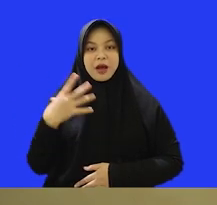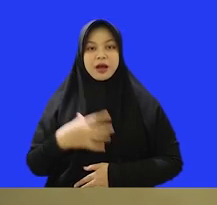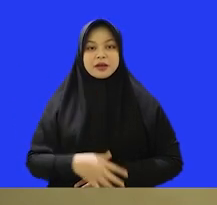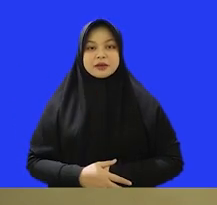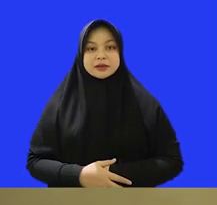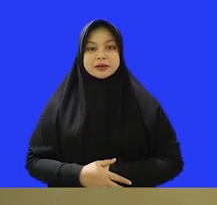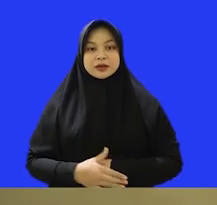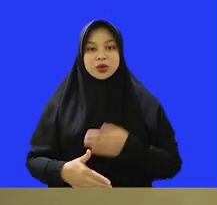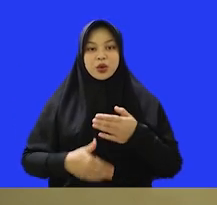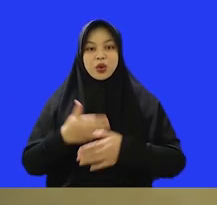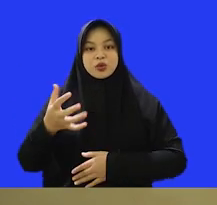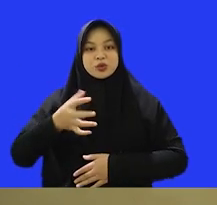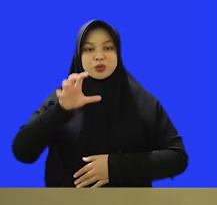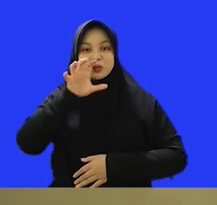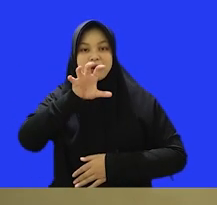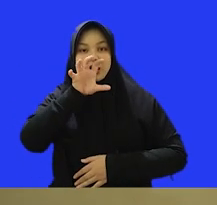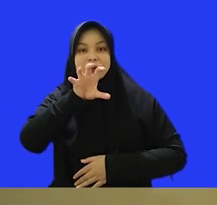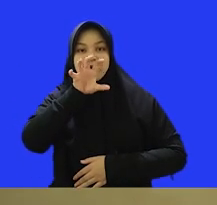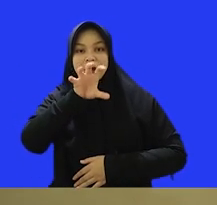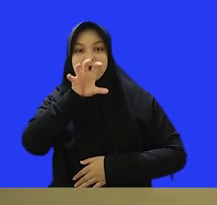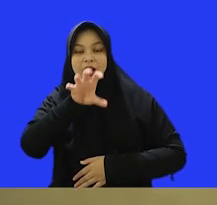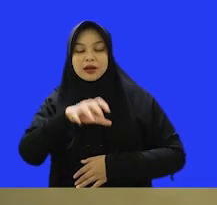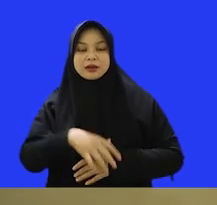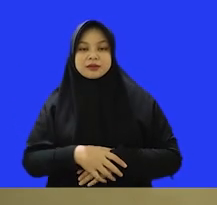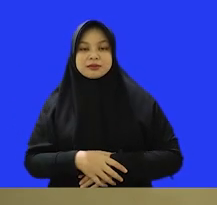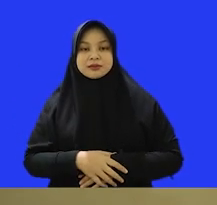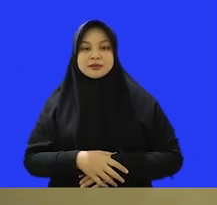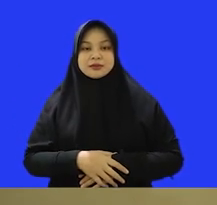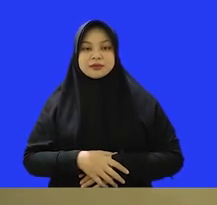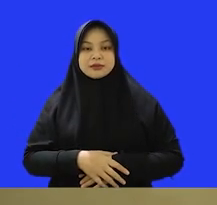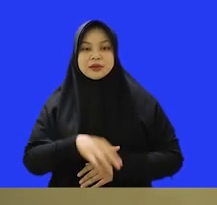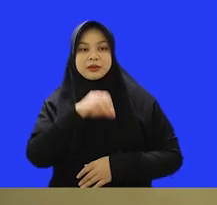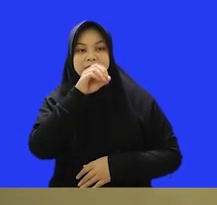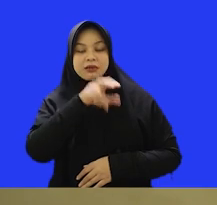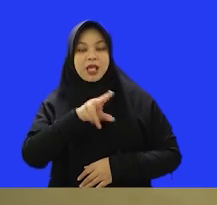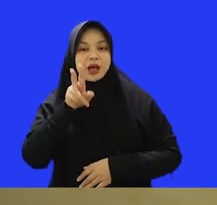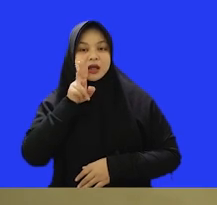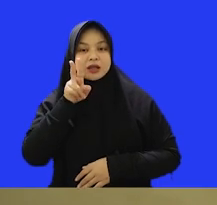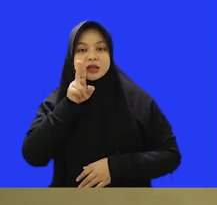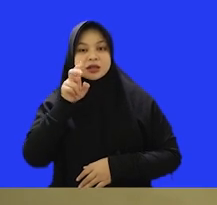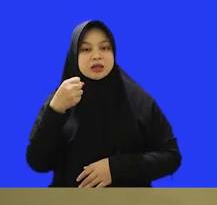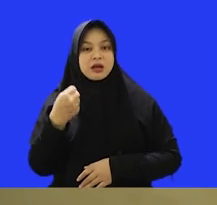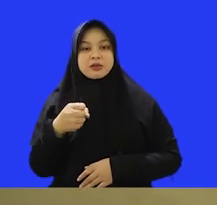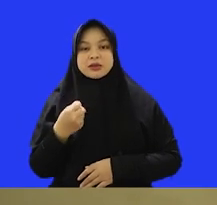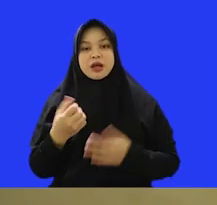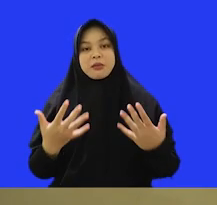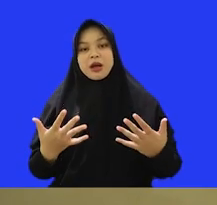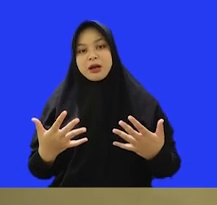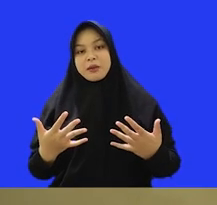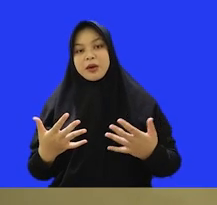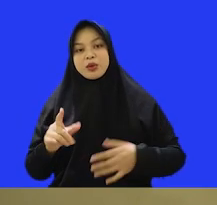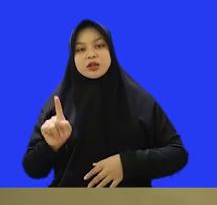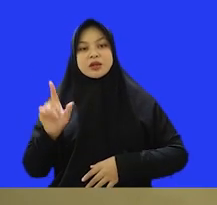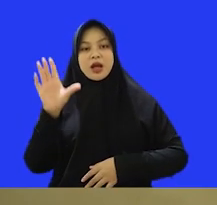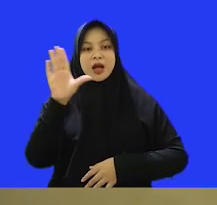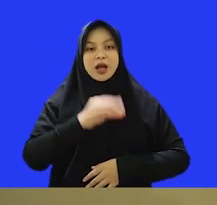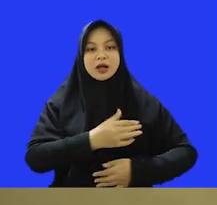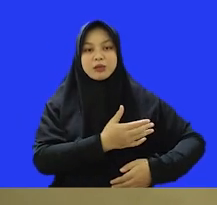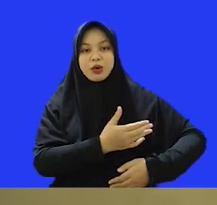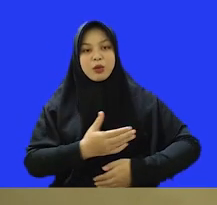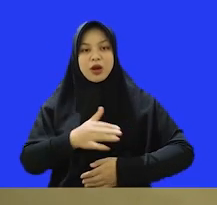dilempar. Terus dia memaki saya. Saya dikatakan istri yang tidak becus, padahal saya sudah seharian